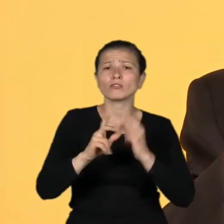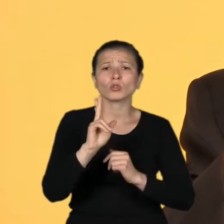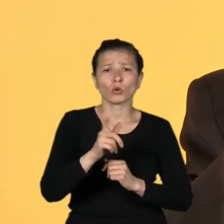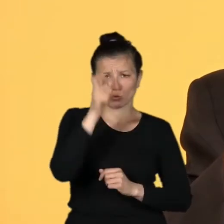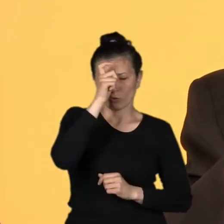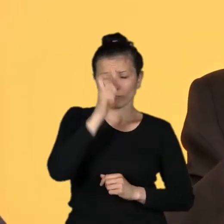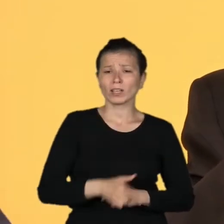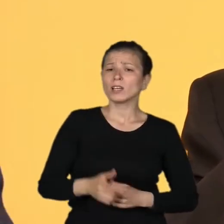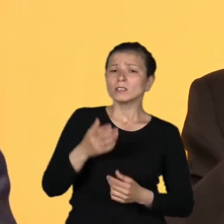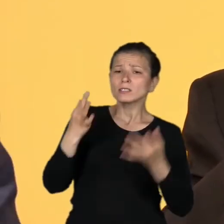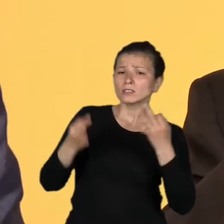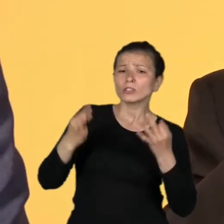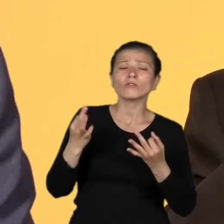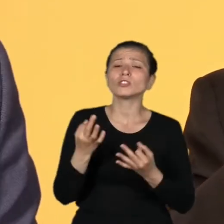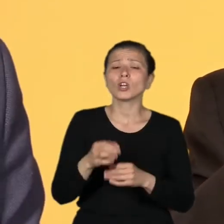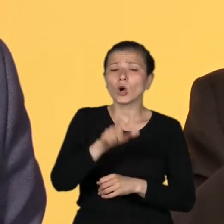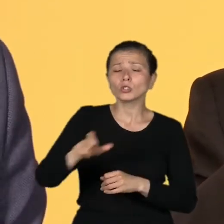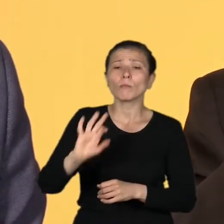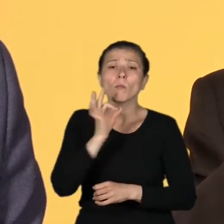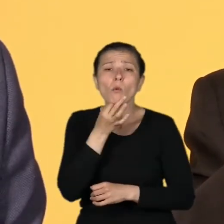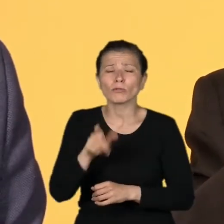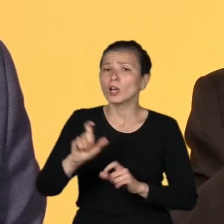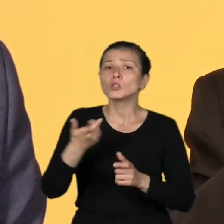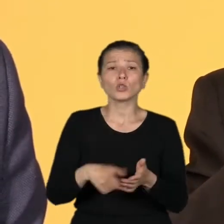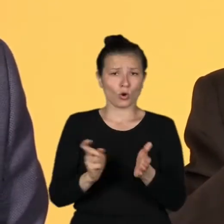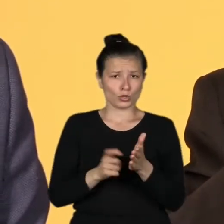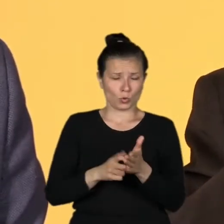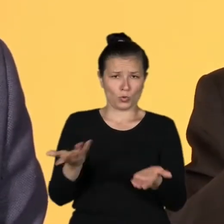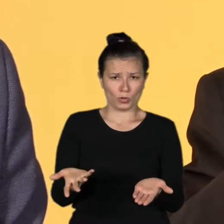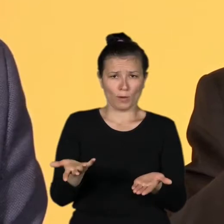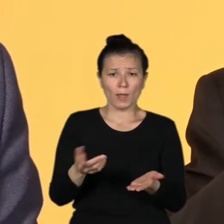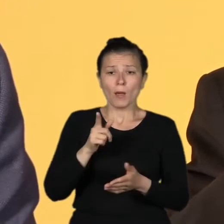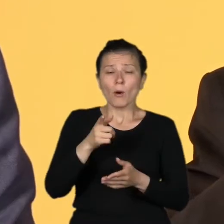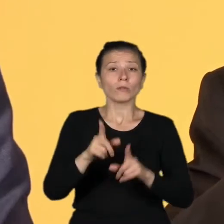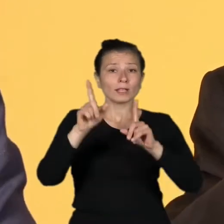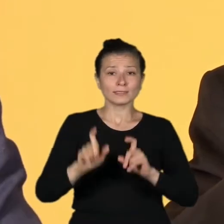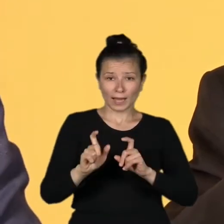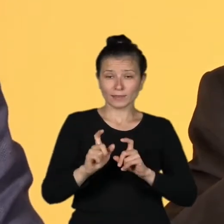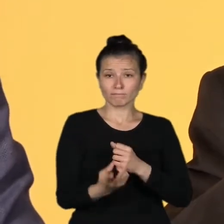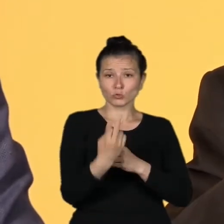oczekują młode osoby, które wchodzą na zasadzie tej tranzycji systemu edukacji